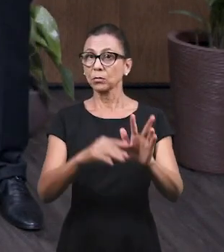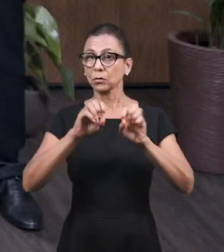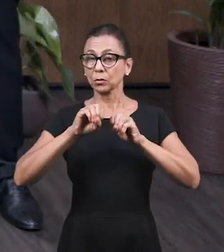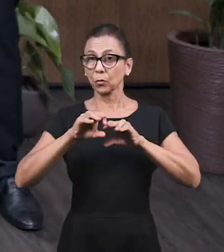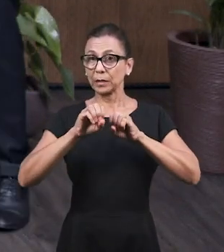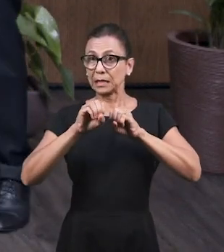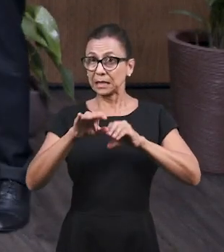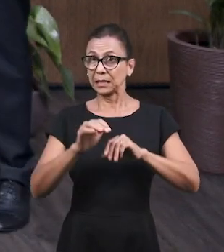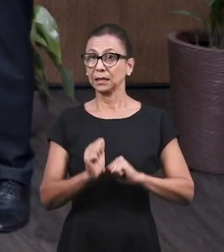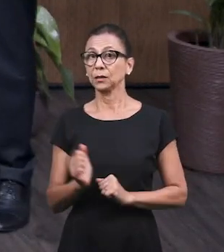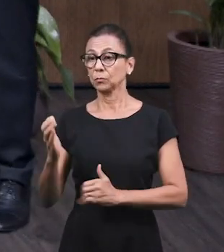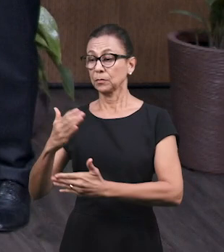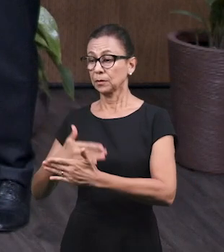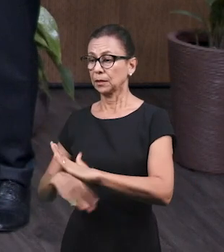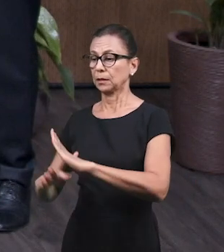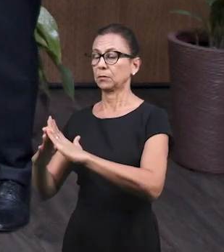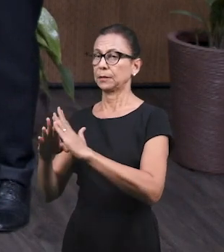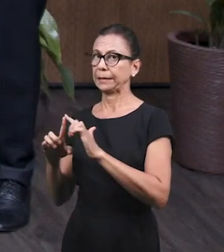Il parlait maintenant